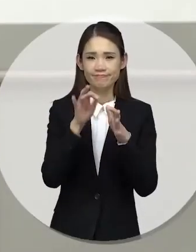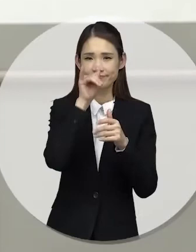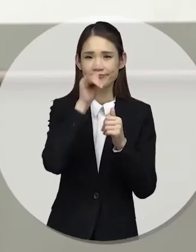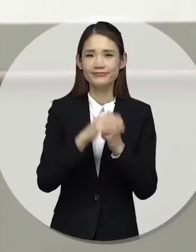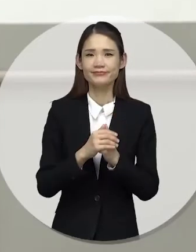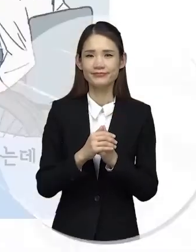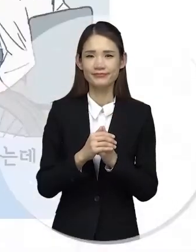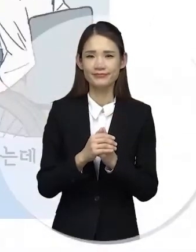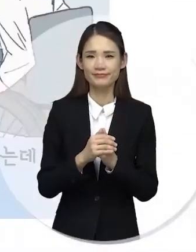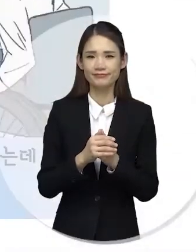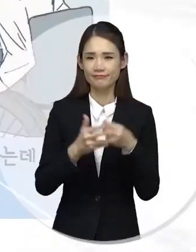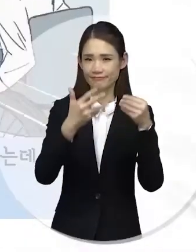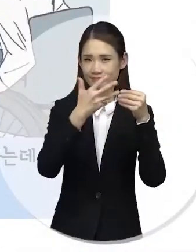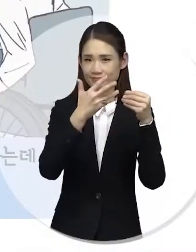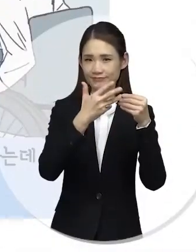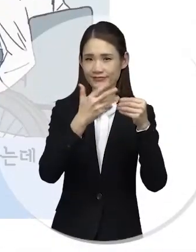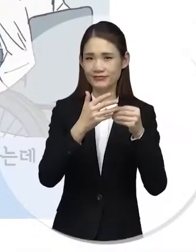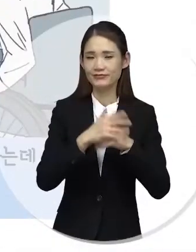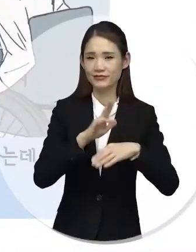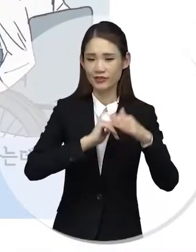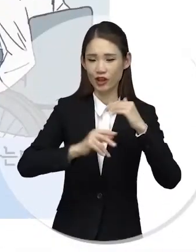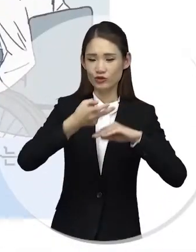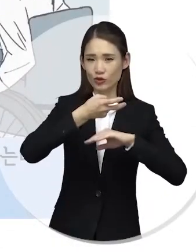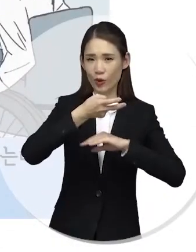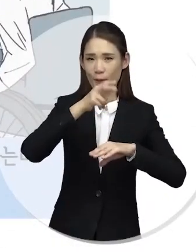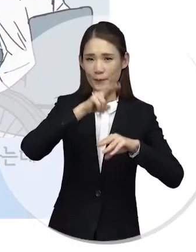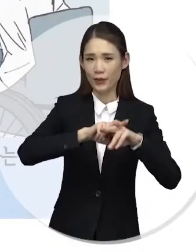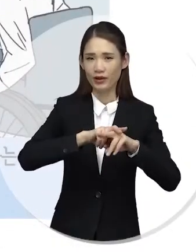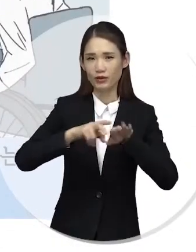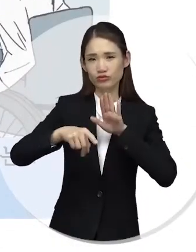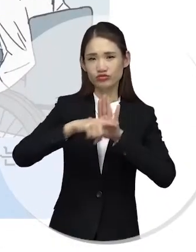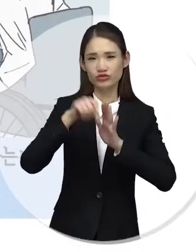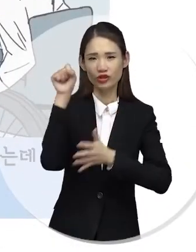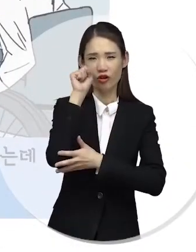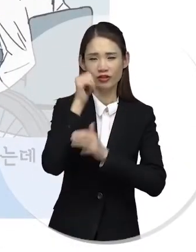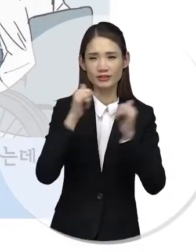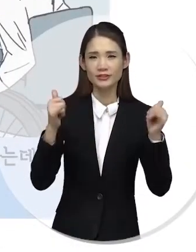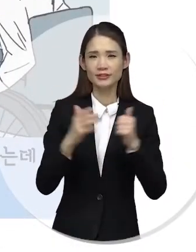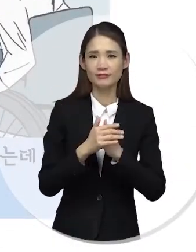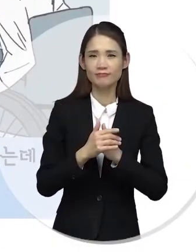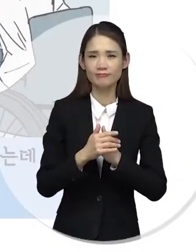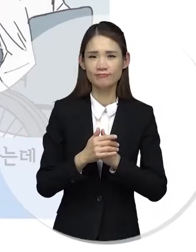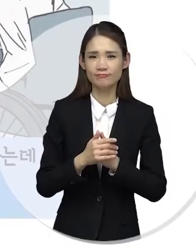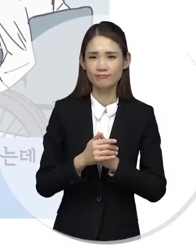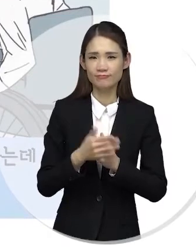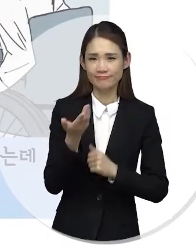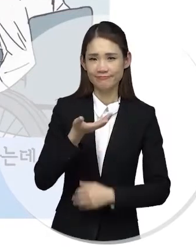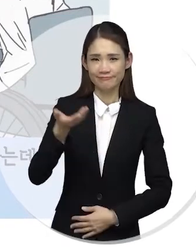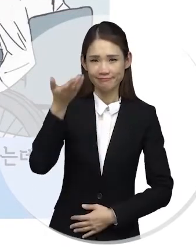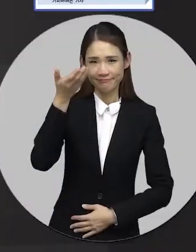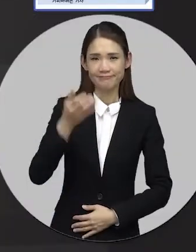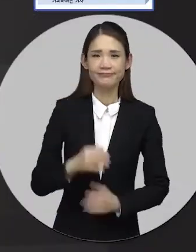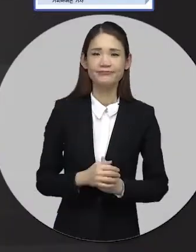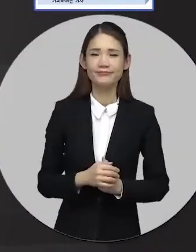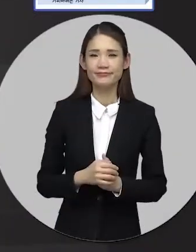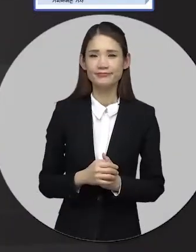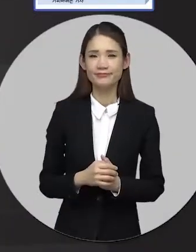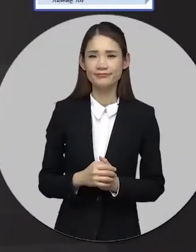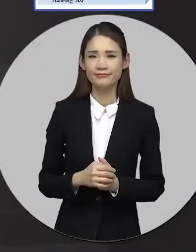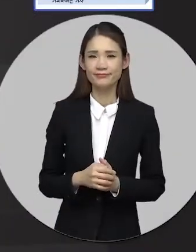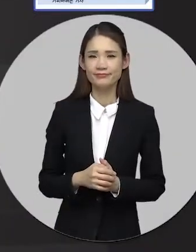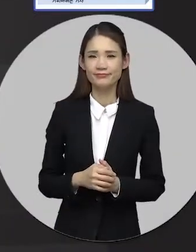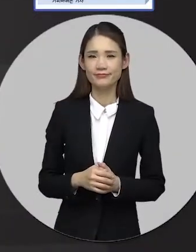그렇다면은 8번째 대중교통을 이용하는데 부정적인 기사님들이 일단은 올라가게 되었습니다.